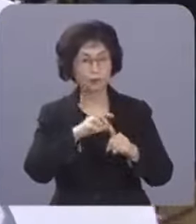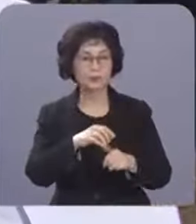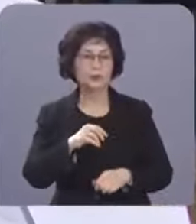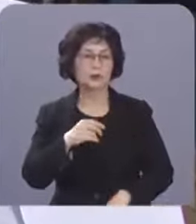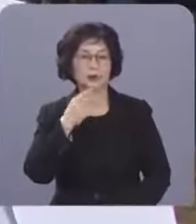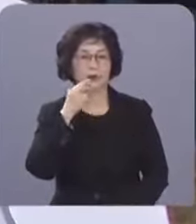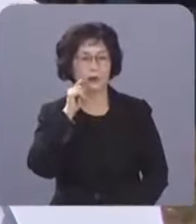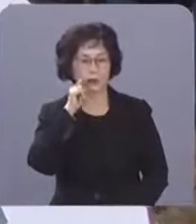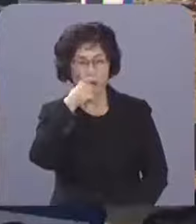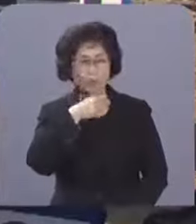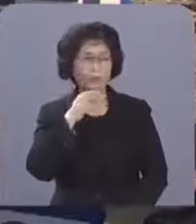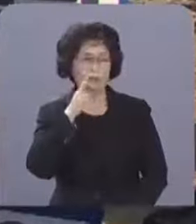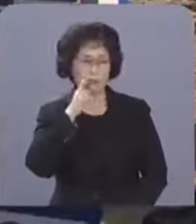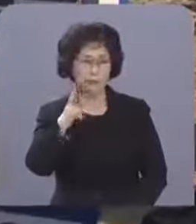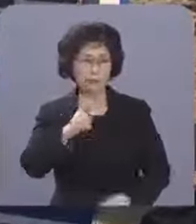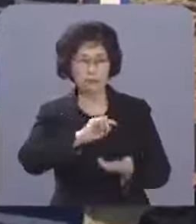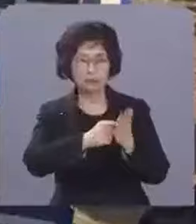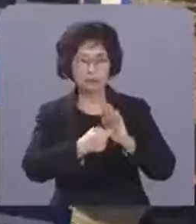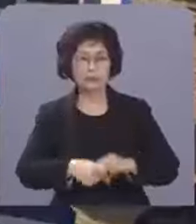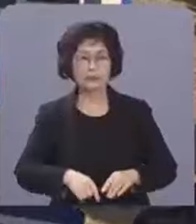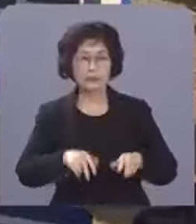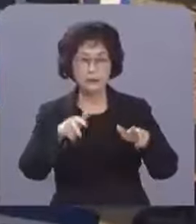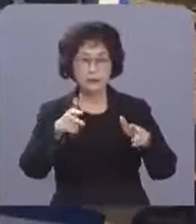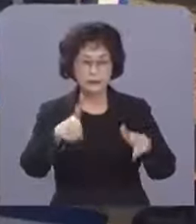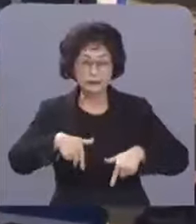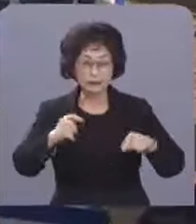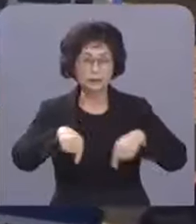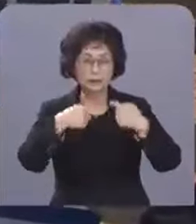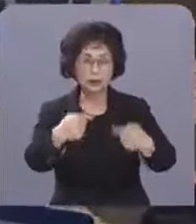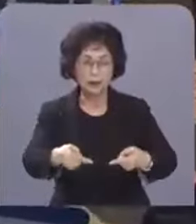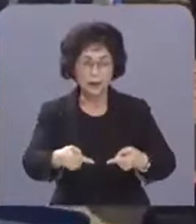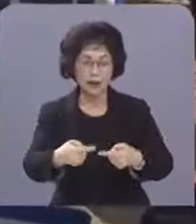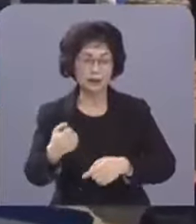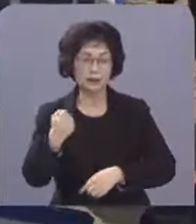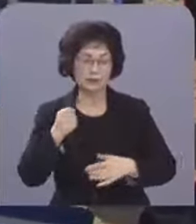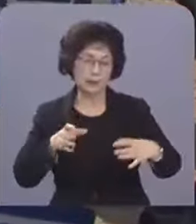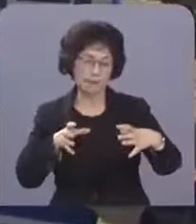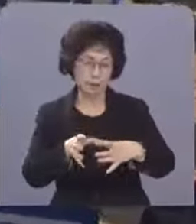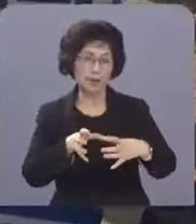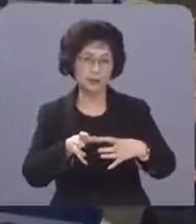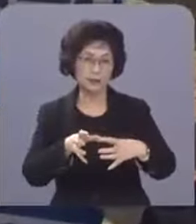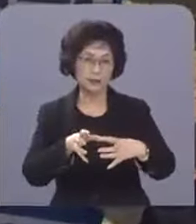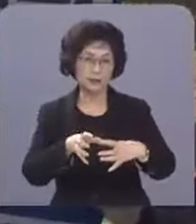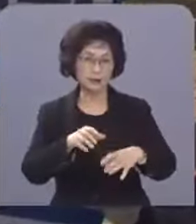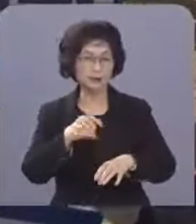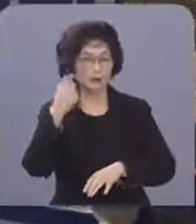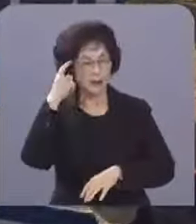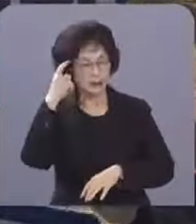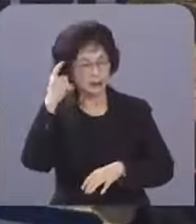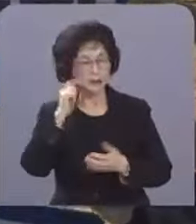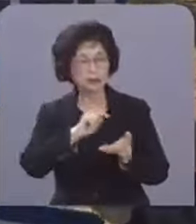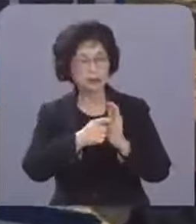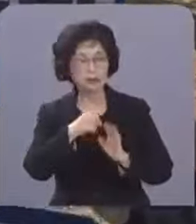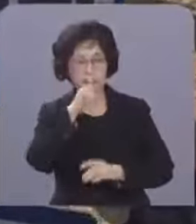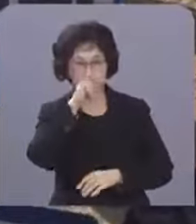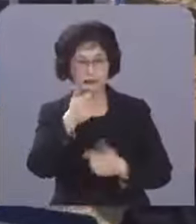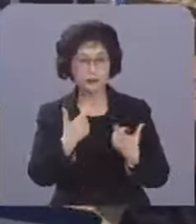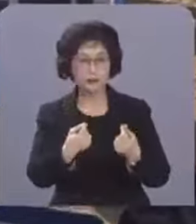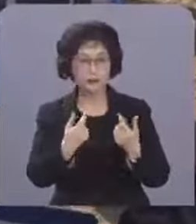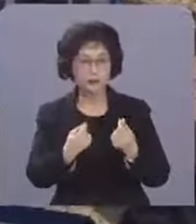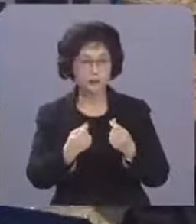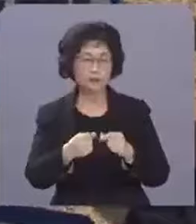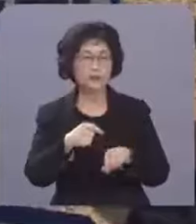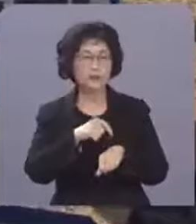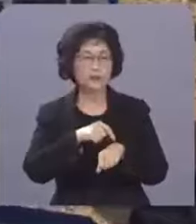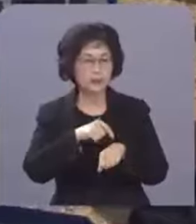심각성을 강조했습니다. 현장에 가서 목소리를 보태야 좀 그 열정이나 의지를 보여줄 수 있을 것 같아서